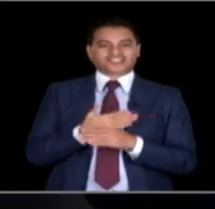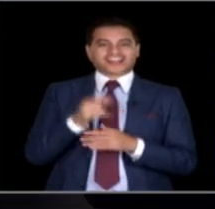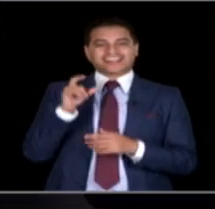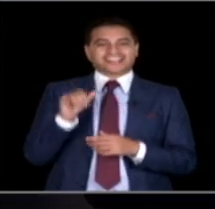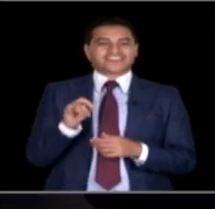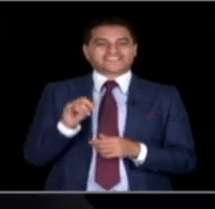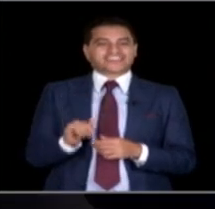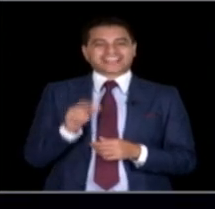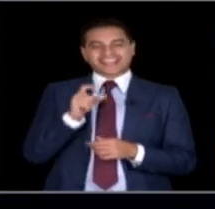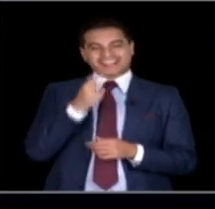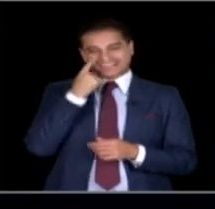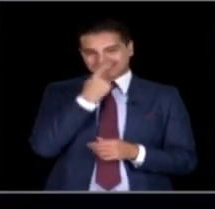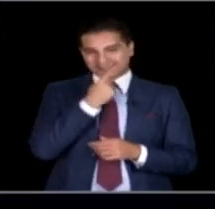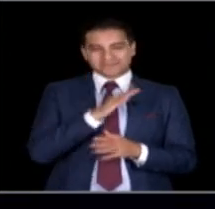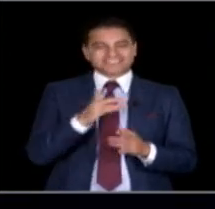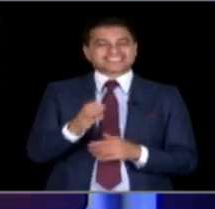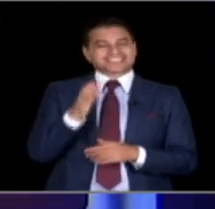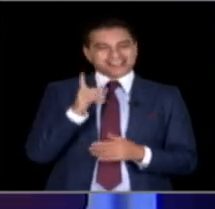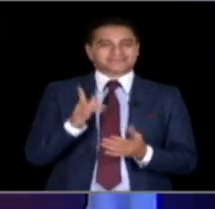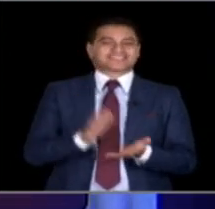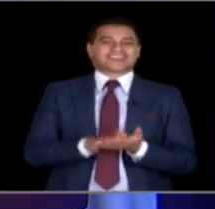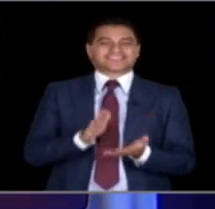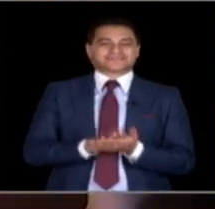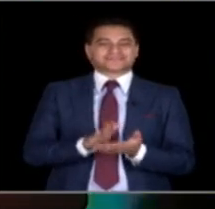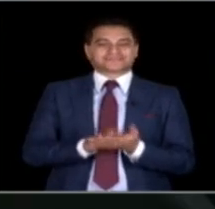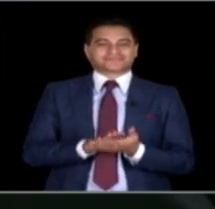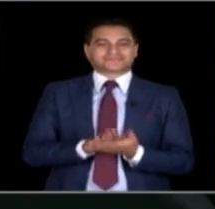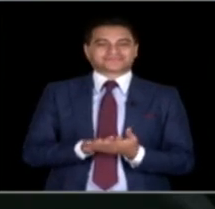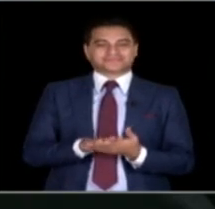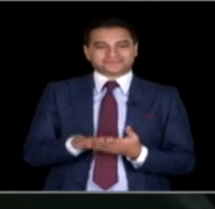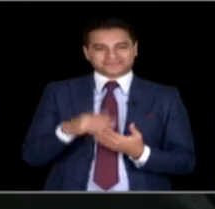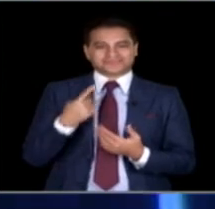بس. شكرا يا مستر. إجابة صحيحة.